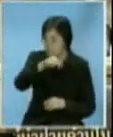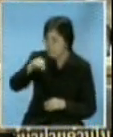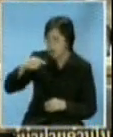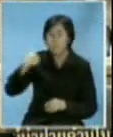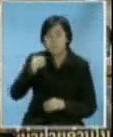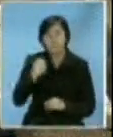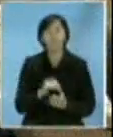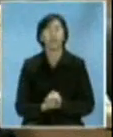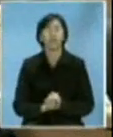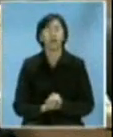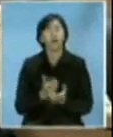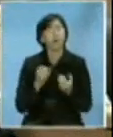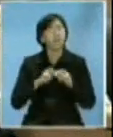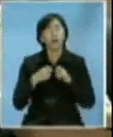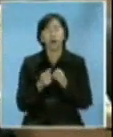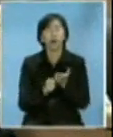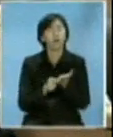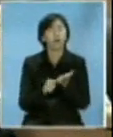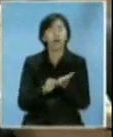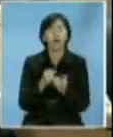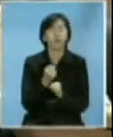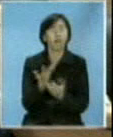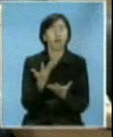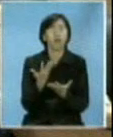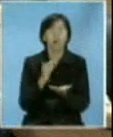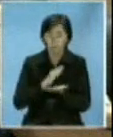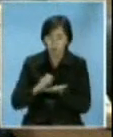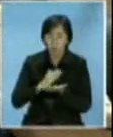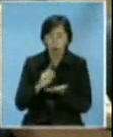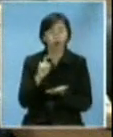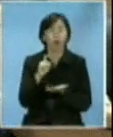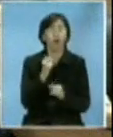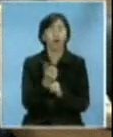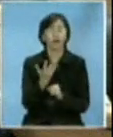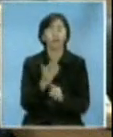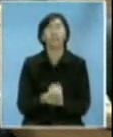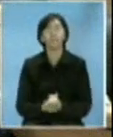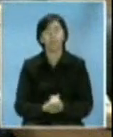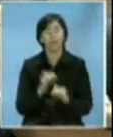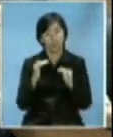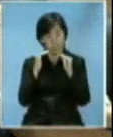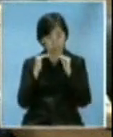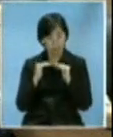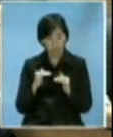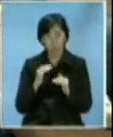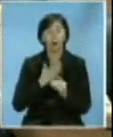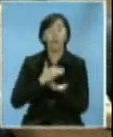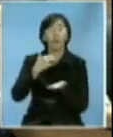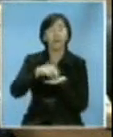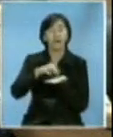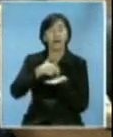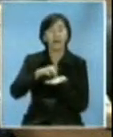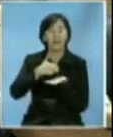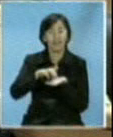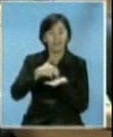รายเราจะแก้ปัญหาอย่างนี้อย่างไรครับท่านประธานครับอีกเรื่องหนึ่งที่ผมต้องบอก